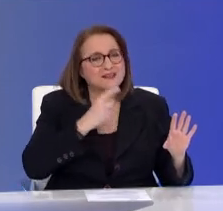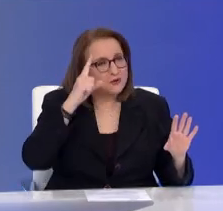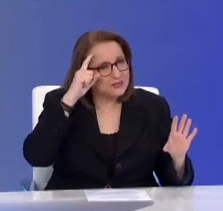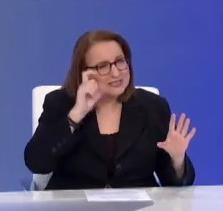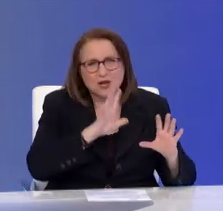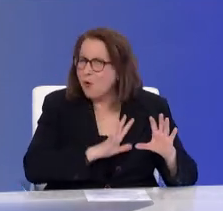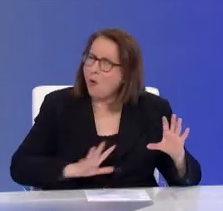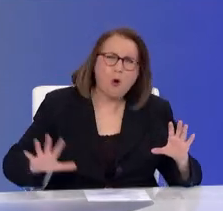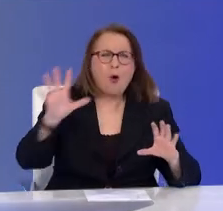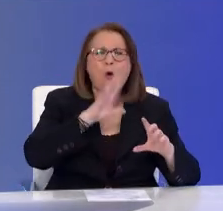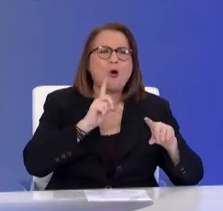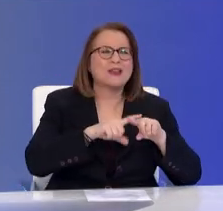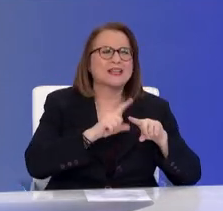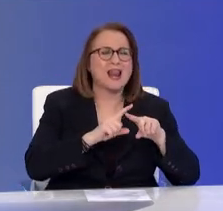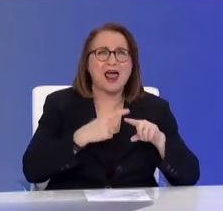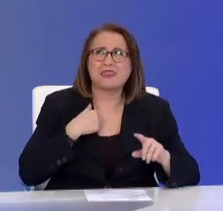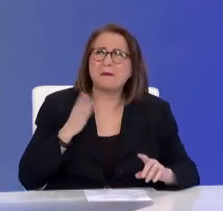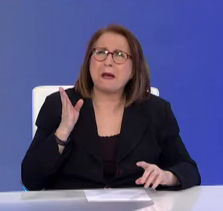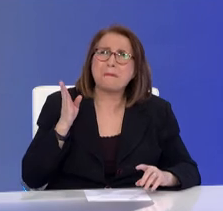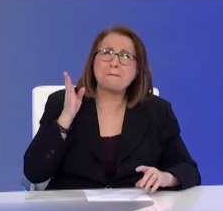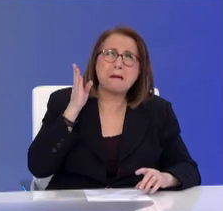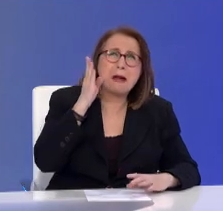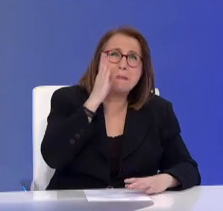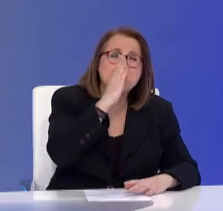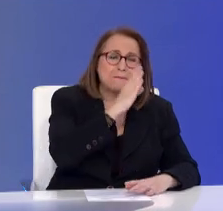μαγεύτηκα από το μεγαλείο της.